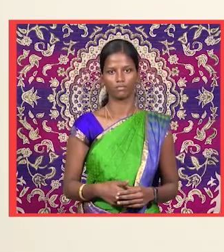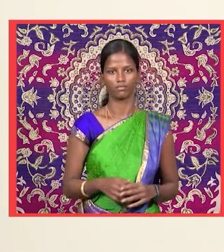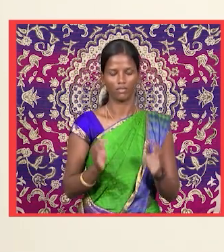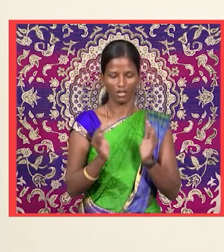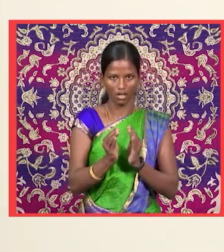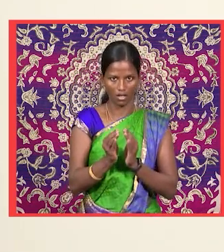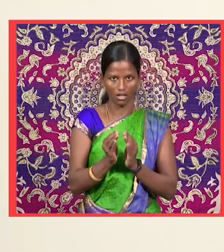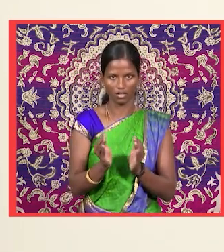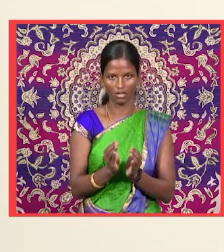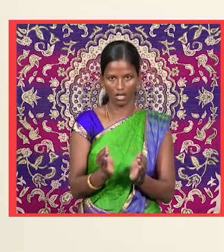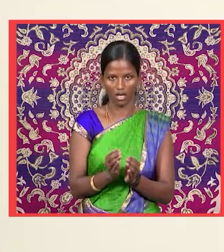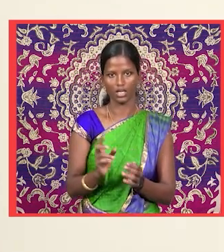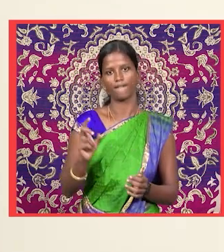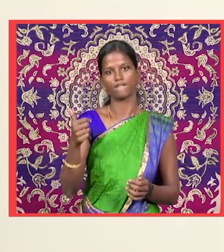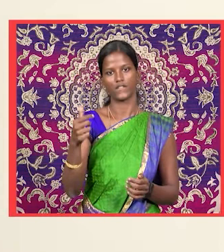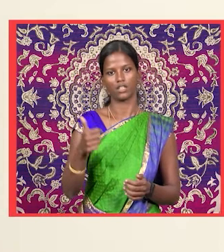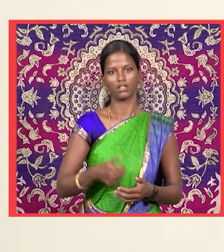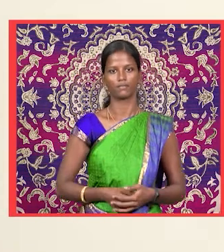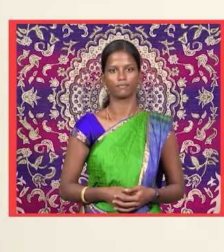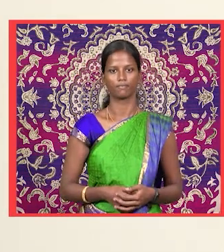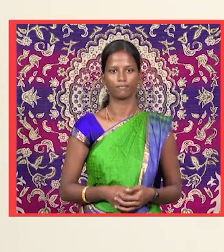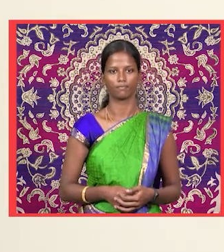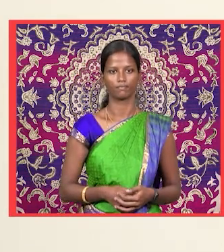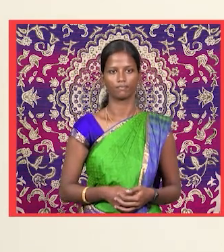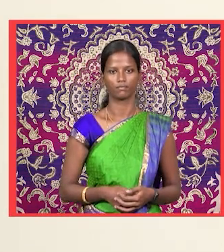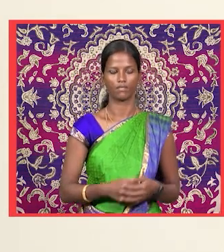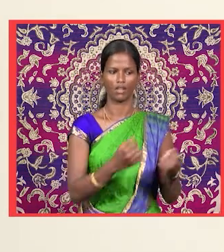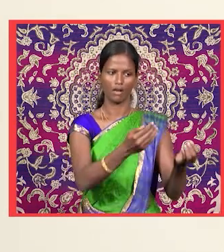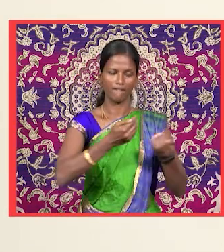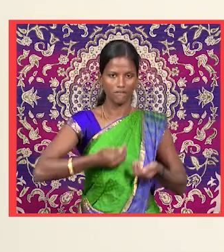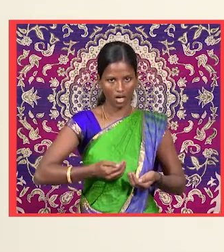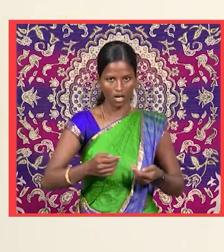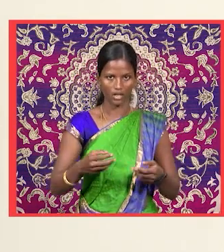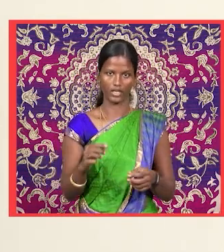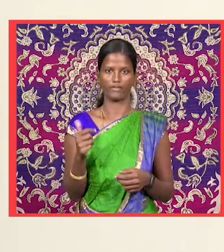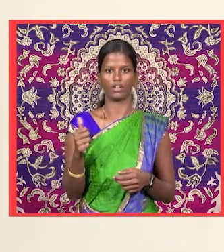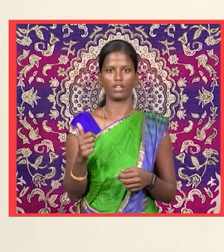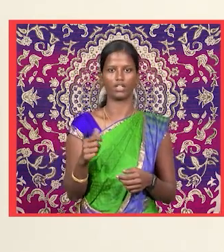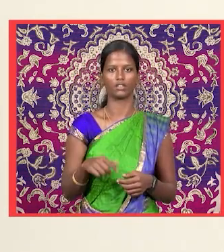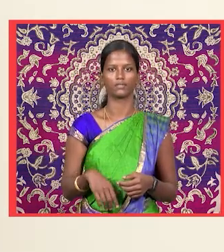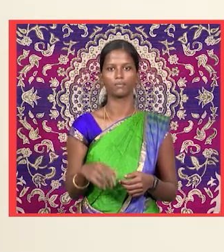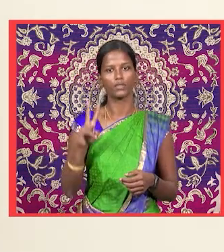அடக்க விலை, வாங்கி விலை பார்த்தீங்கன்னா 200. ஸோ அடக்க விலை அப்படிங்கிறது